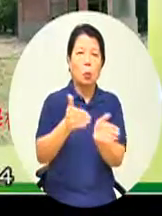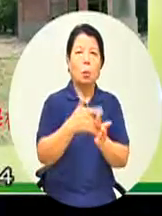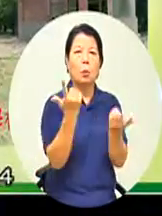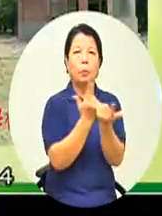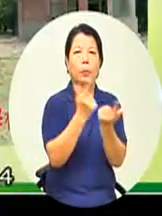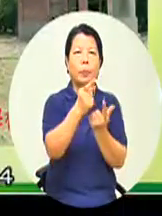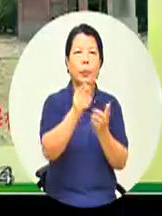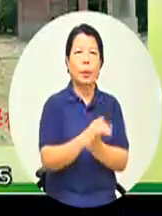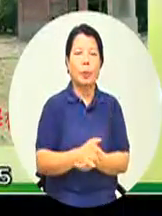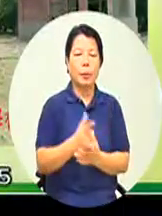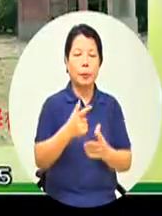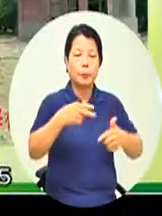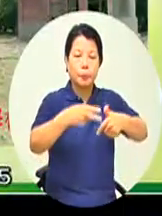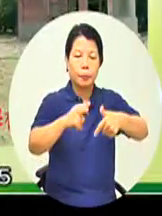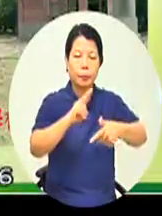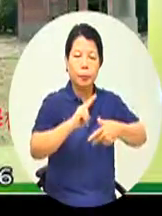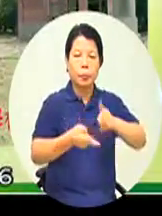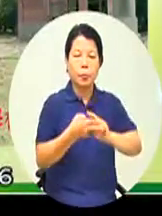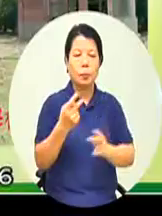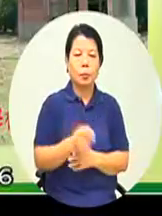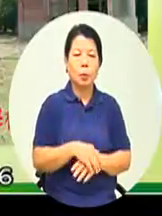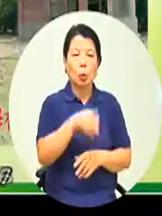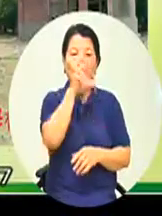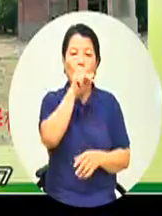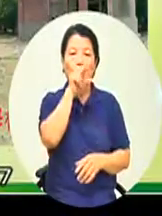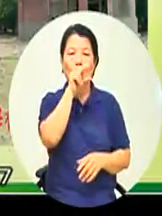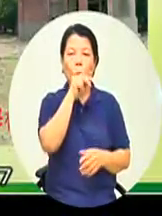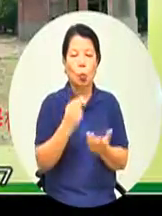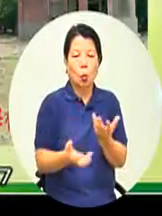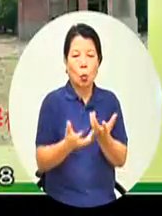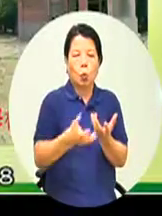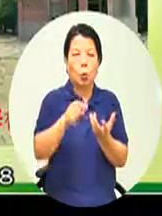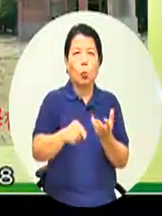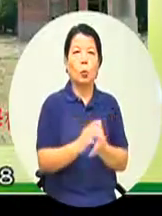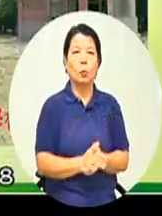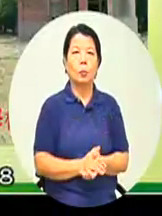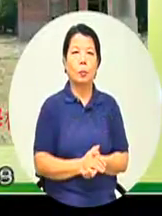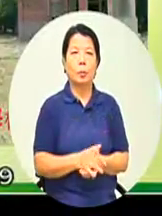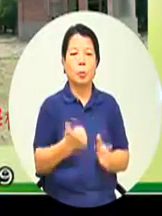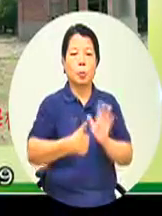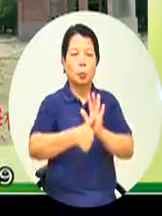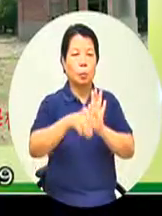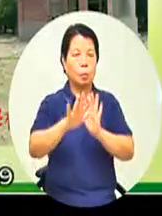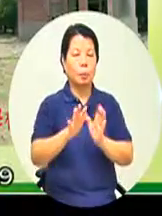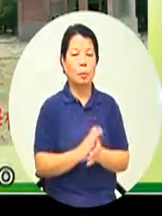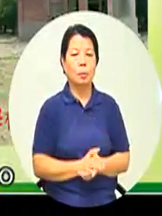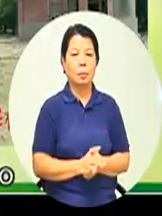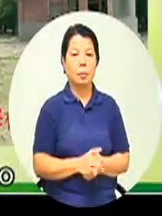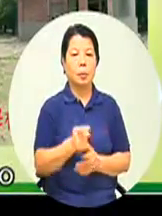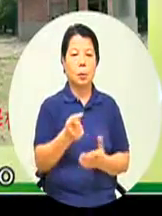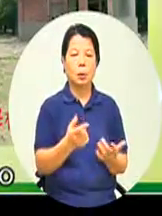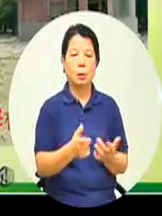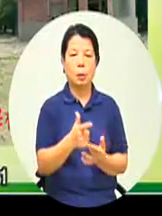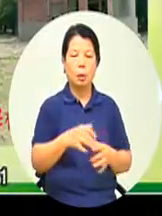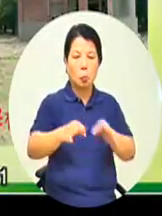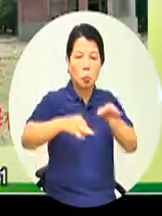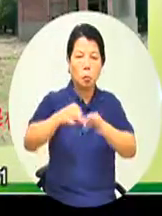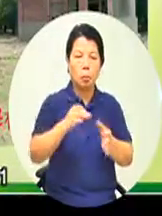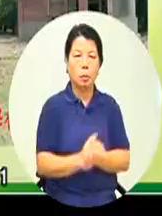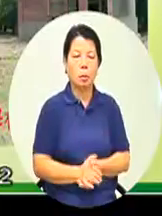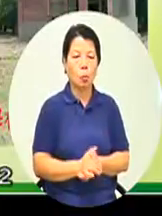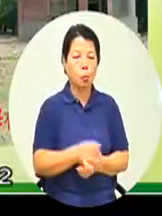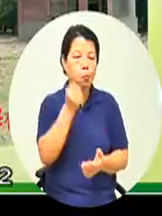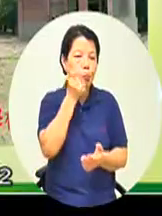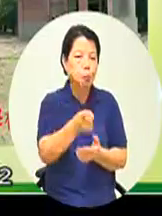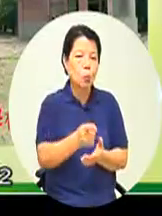鸭，阿边迄个场地，吼，讲到这人有烤鸭，咱迄个产业吼，迄个一单人一个月